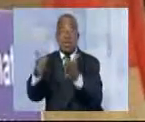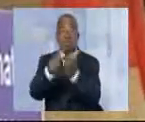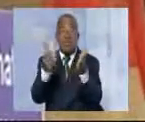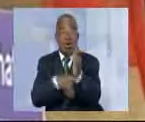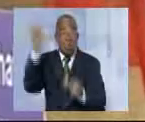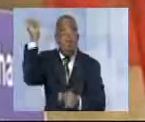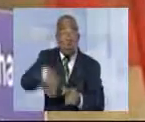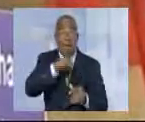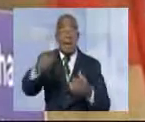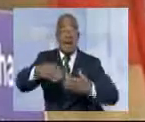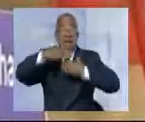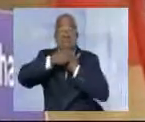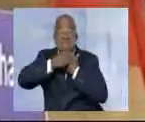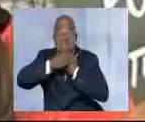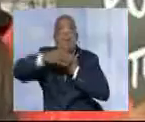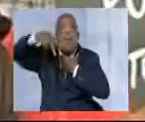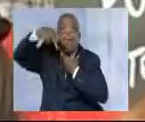rue.